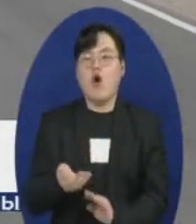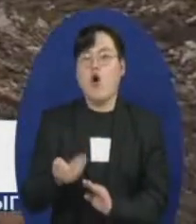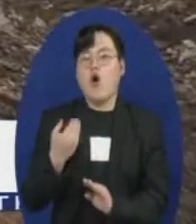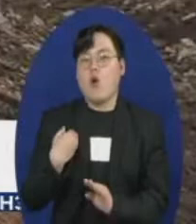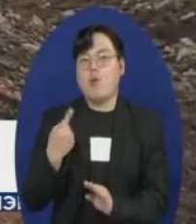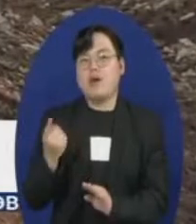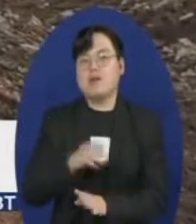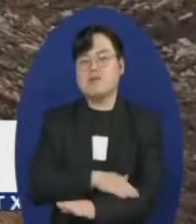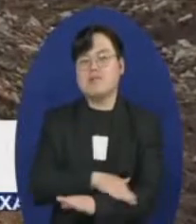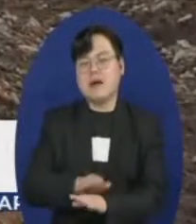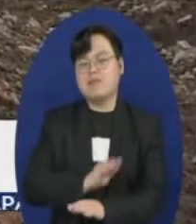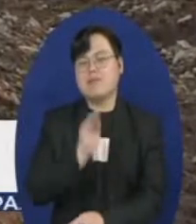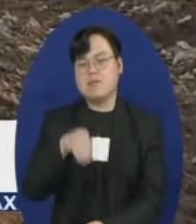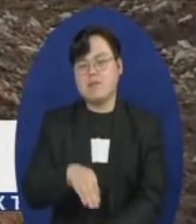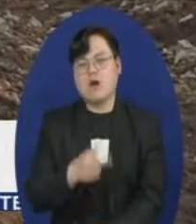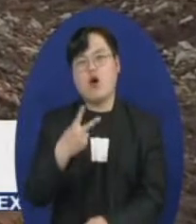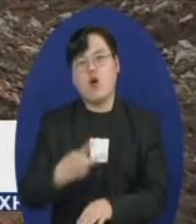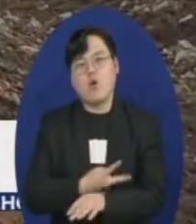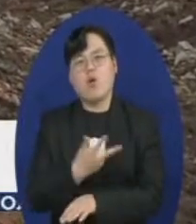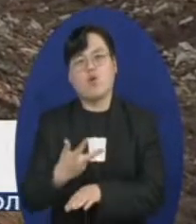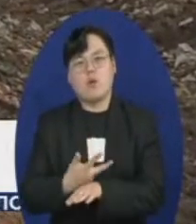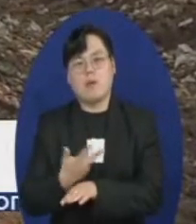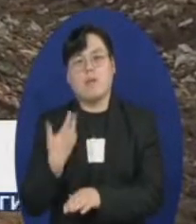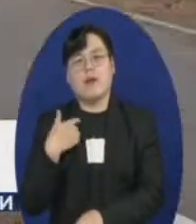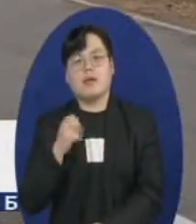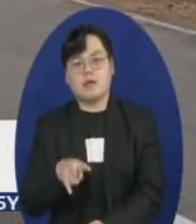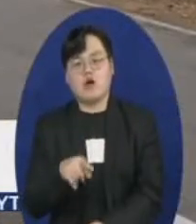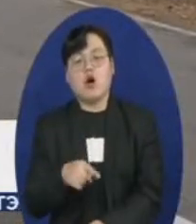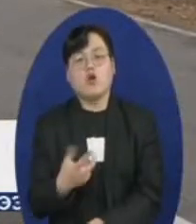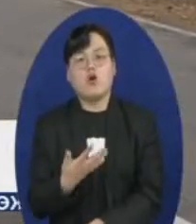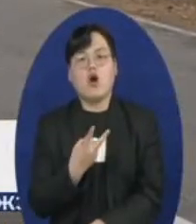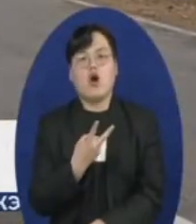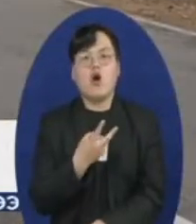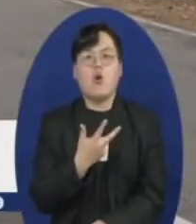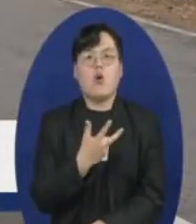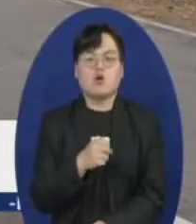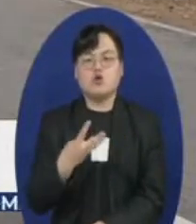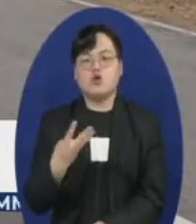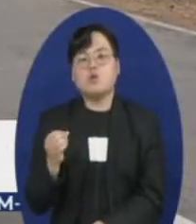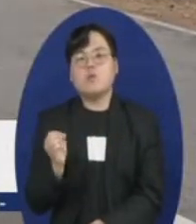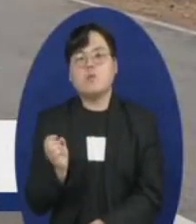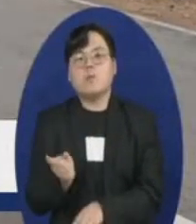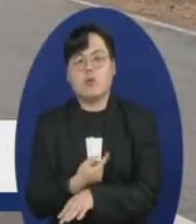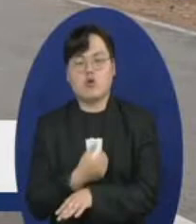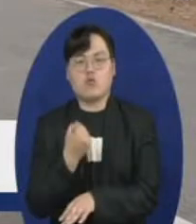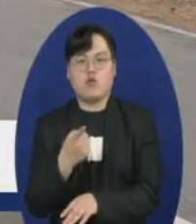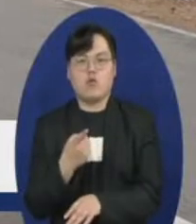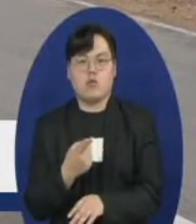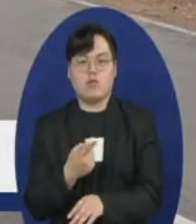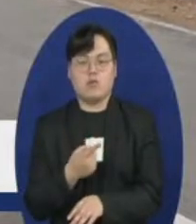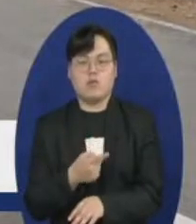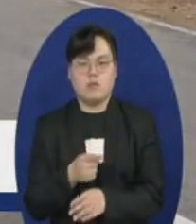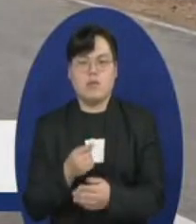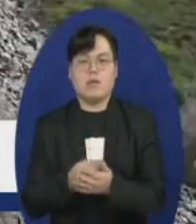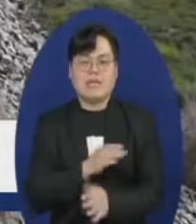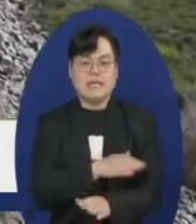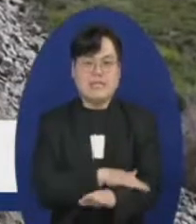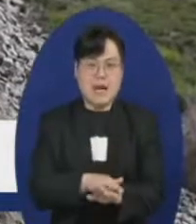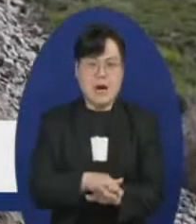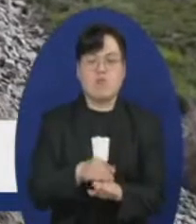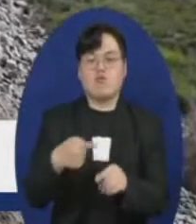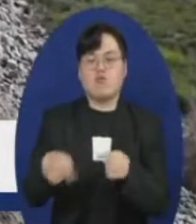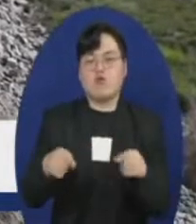тулд 2-3 цаг зарцуулдаг байсан бол шин замтай болсноор энэ хугацаа 30-40 минут болж багассан юм а. Зам дагаж хөгжил эрдгийн